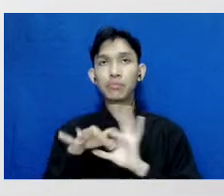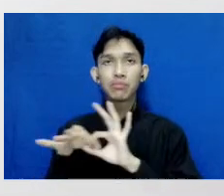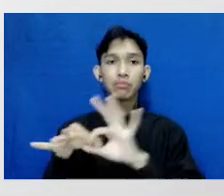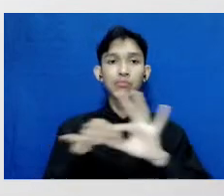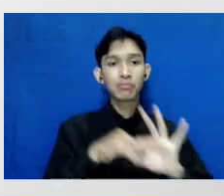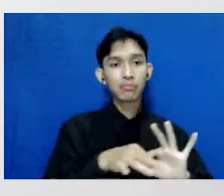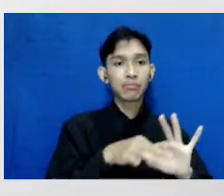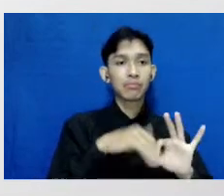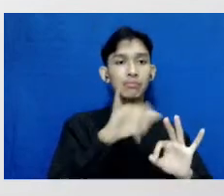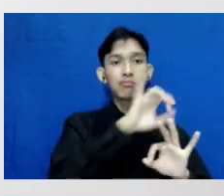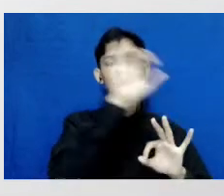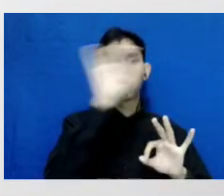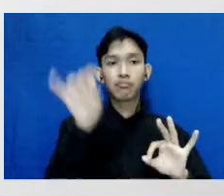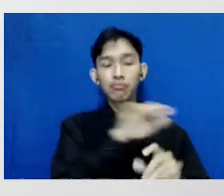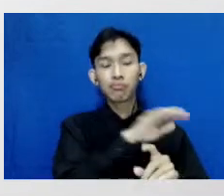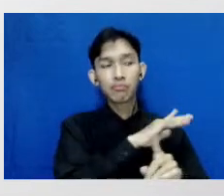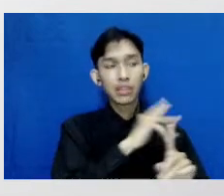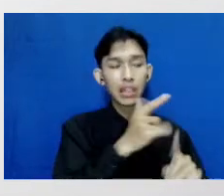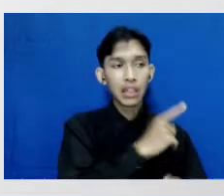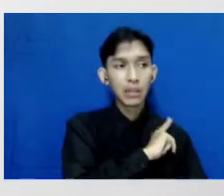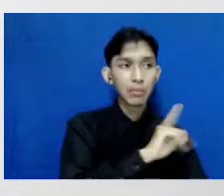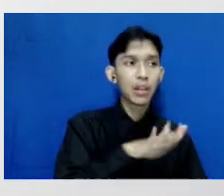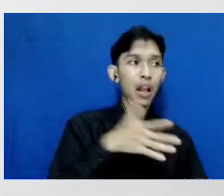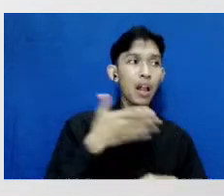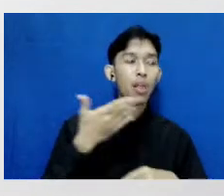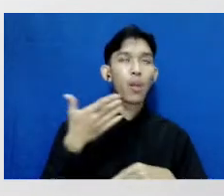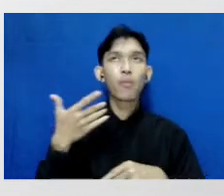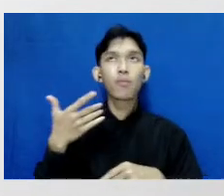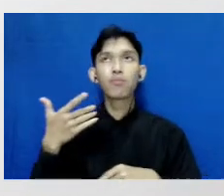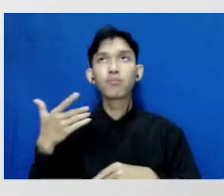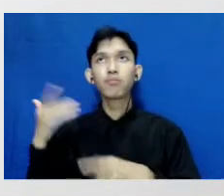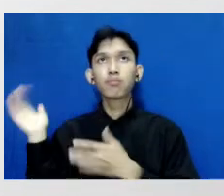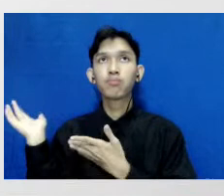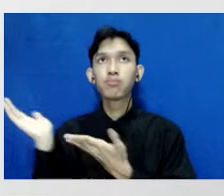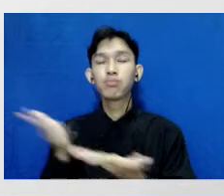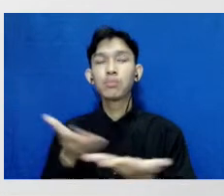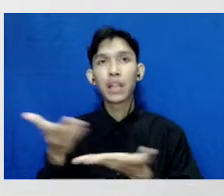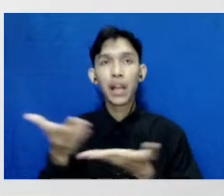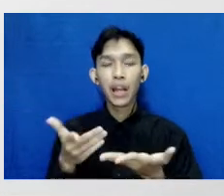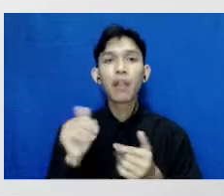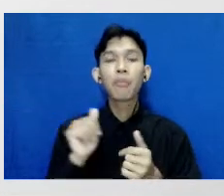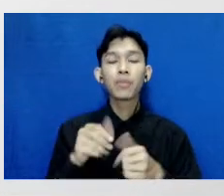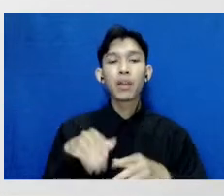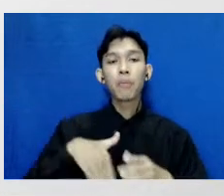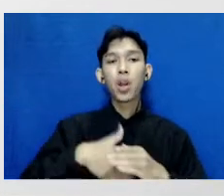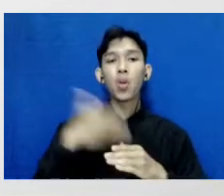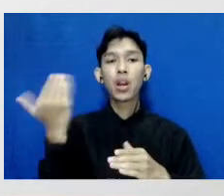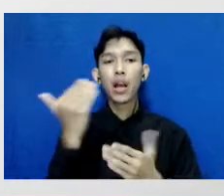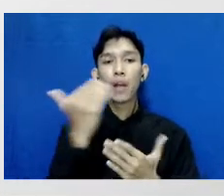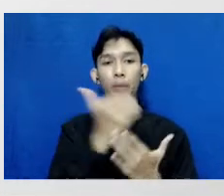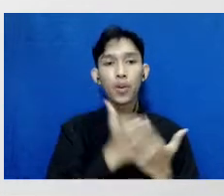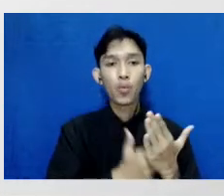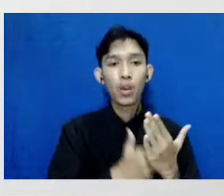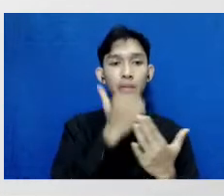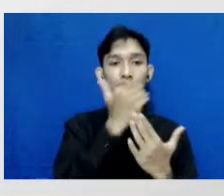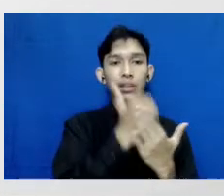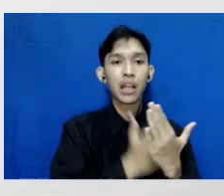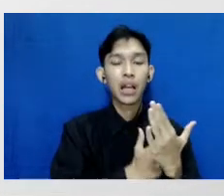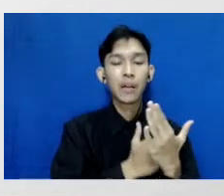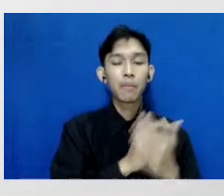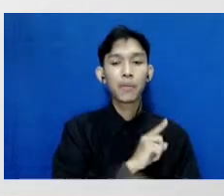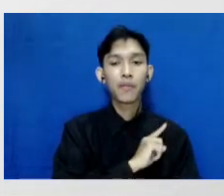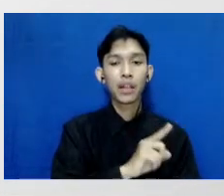sipil, dengan penyelenggara platform digital, untuk bisa kelak mengeluarkan panduan kebijakan privasi,